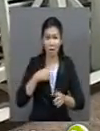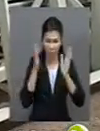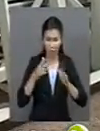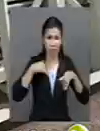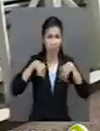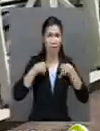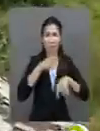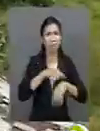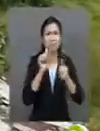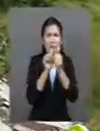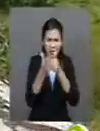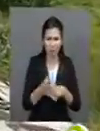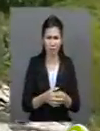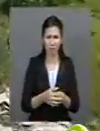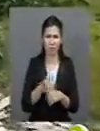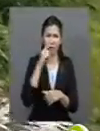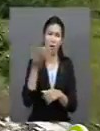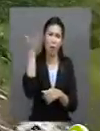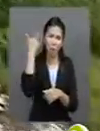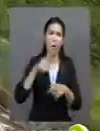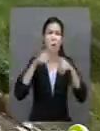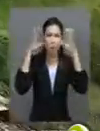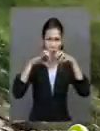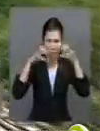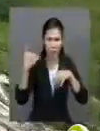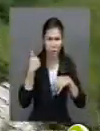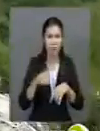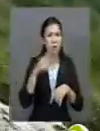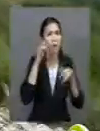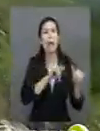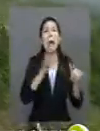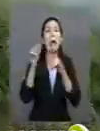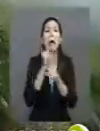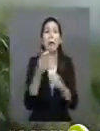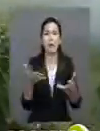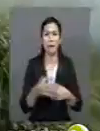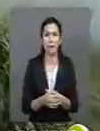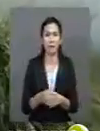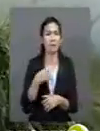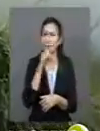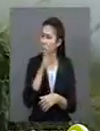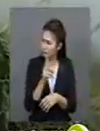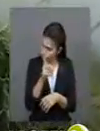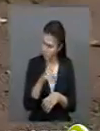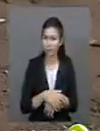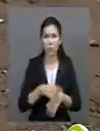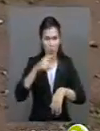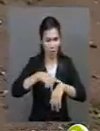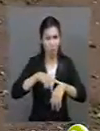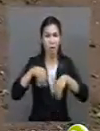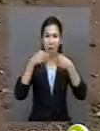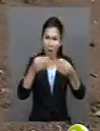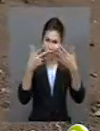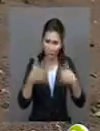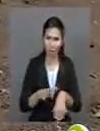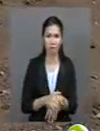กอบการไม่ทันหรอฮะช่วงที่ผ่านมาก็มีฝนตกด้วยจะย้ายกันยังไงแต่เจ้าที่บอกว่ามันไม่ได้ให้เวลาแล้ว